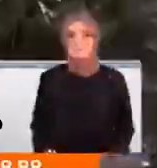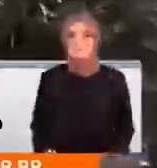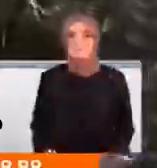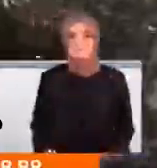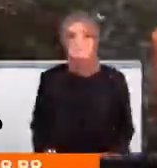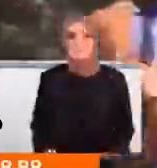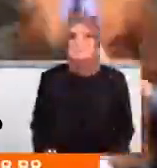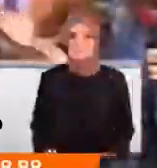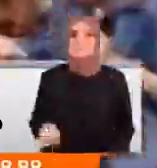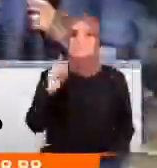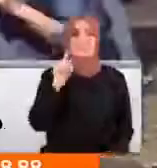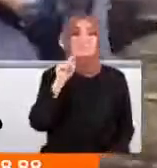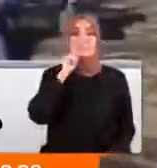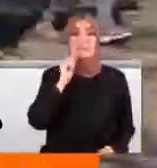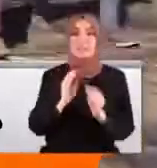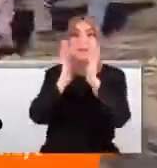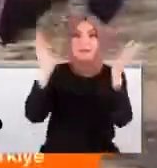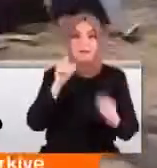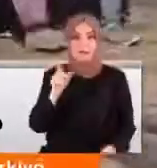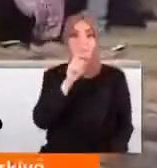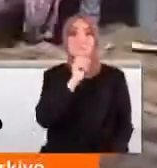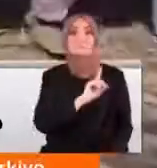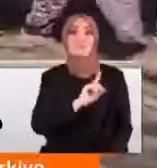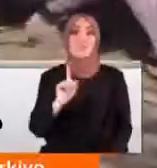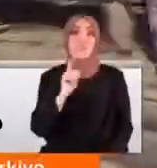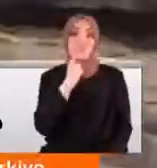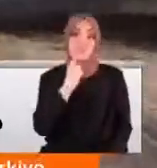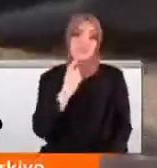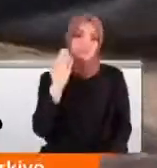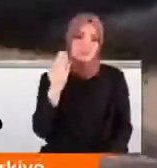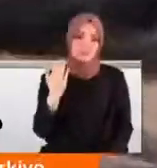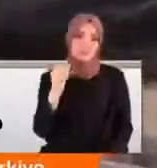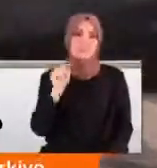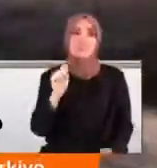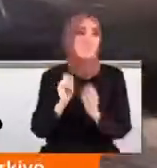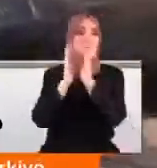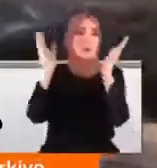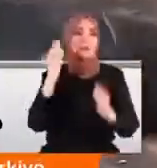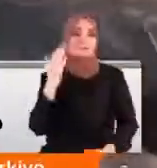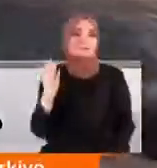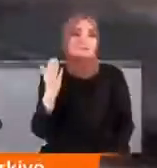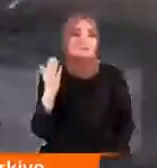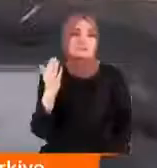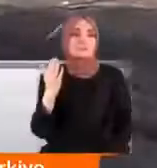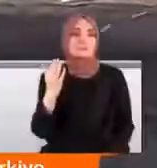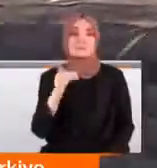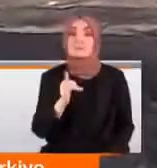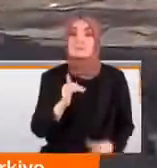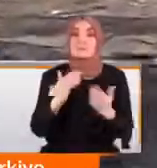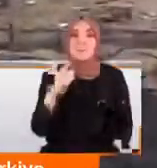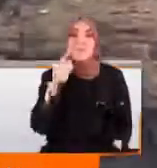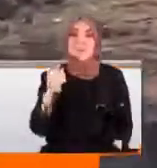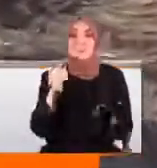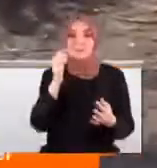Bu zeytin ağacı yaklaşık 110 yaşında. Peki bu ağaçtan ne kadar zeytin toplanacak? Beklentimiz bu